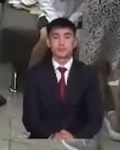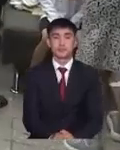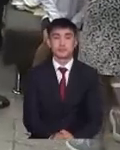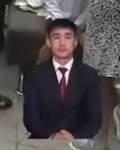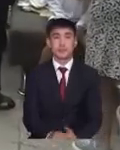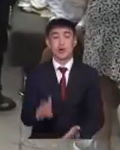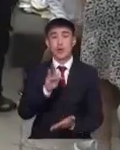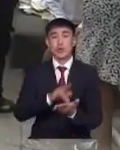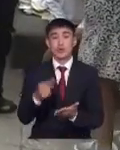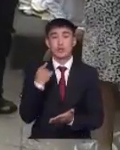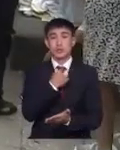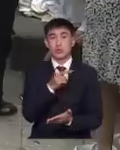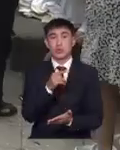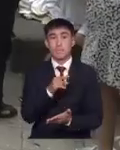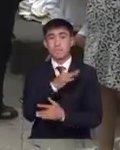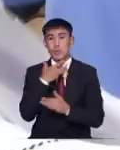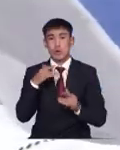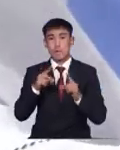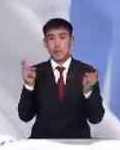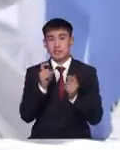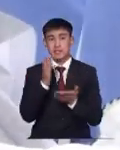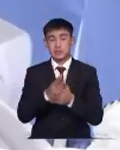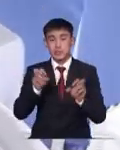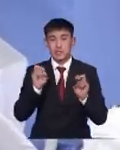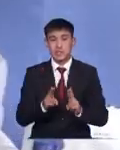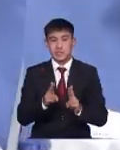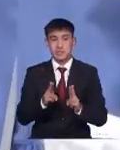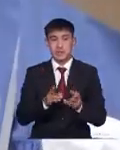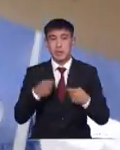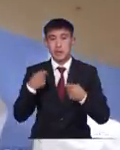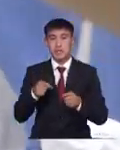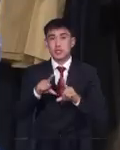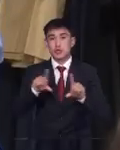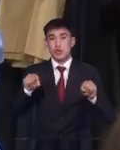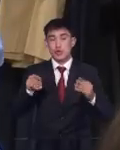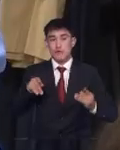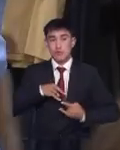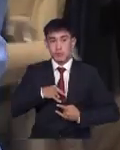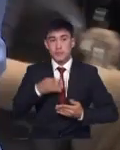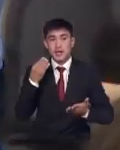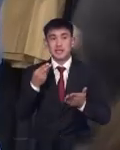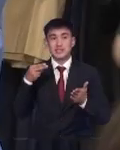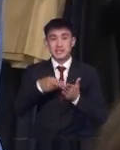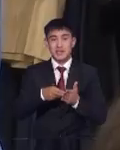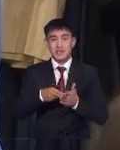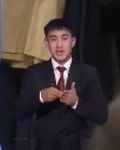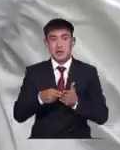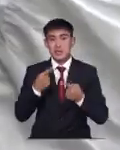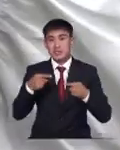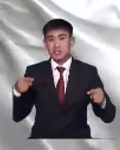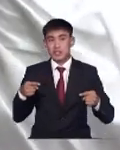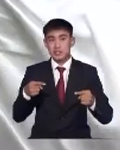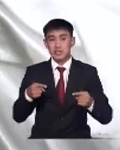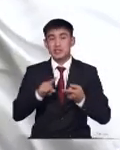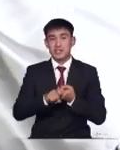В городе Талдыкорган представлено множество магазинов, специализирующихся на продаже школьной формы. Однако цены на товар могут значительно различаться